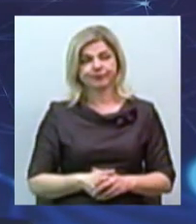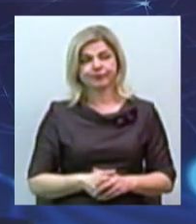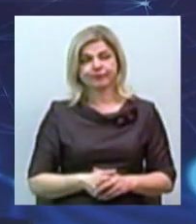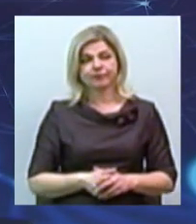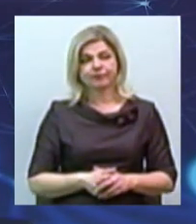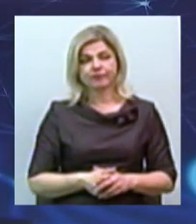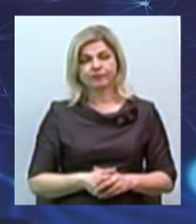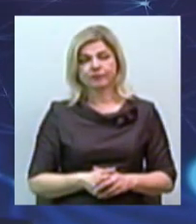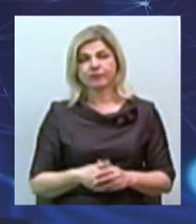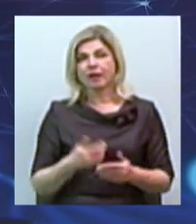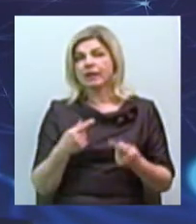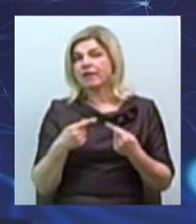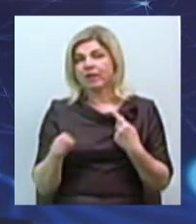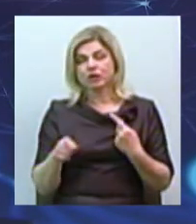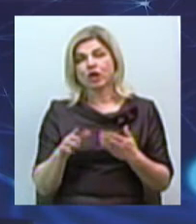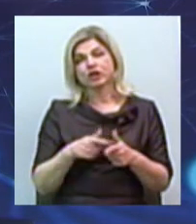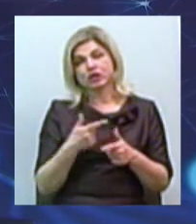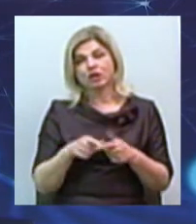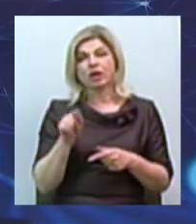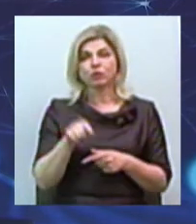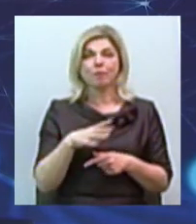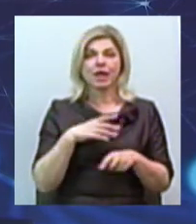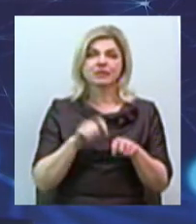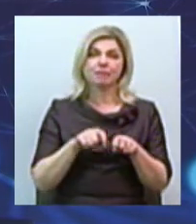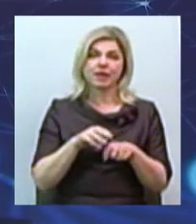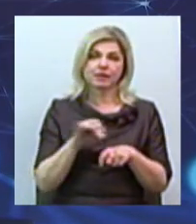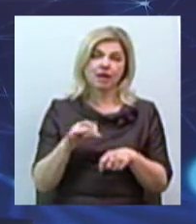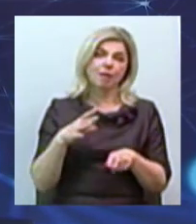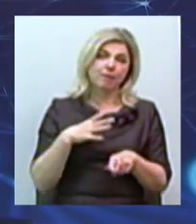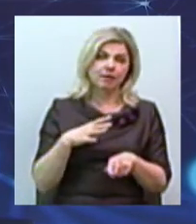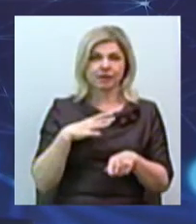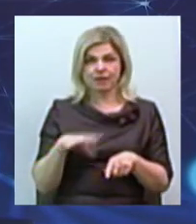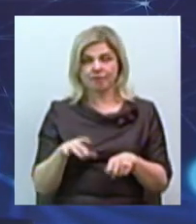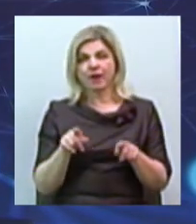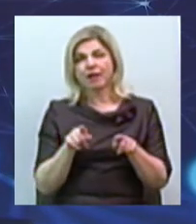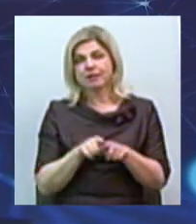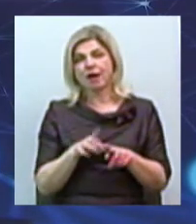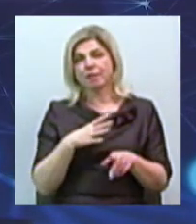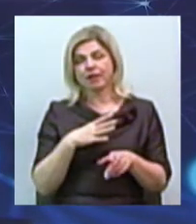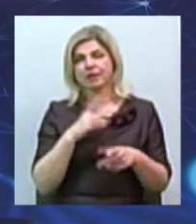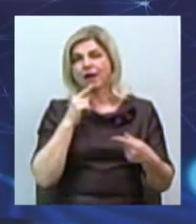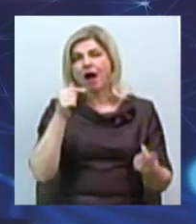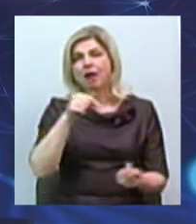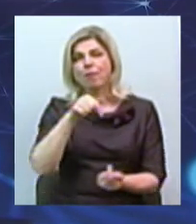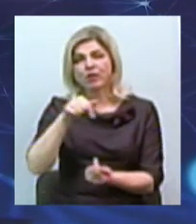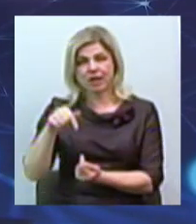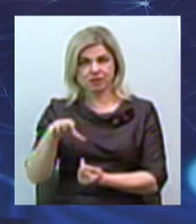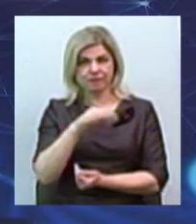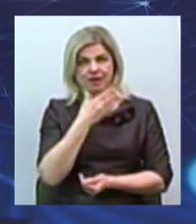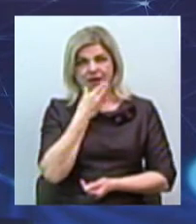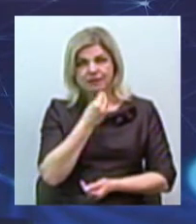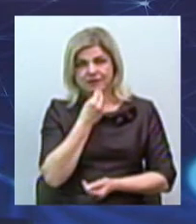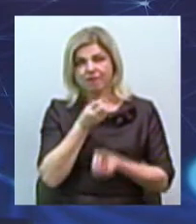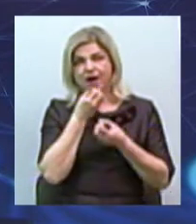абсолютно, да. Вона не відрізняється, чи то були експерти, чи то не були. Просто настільки було гармонійно, красиво, гарно